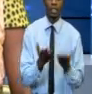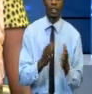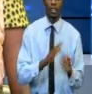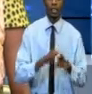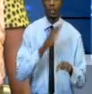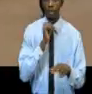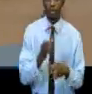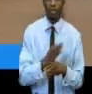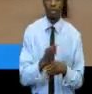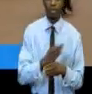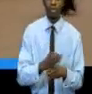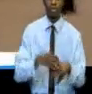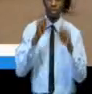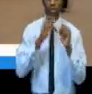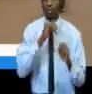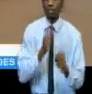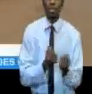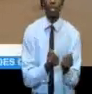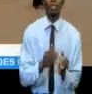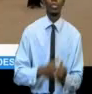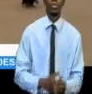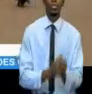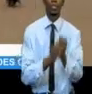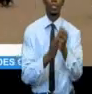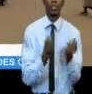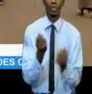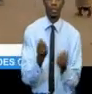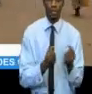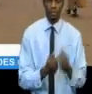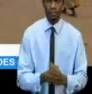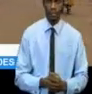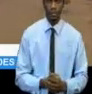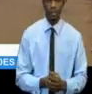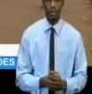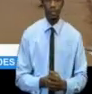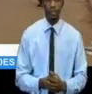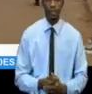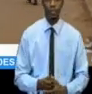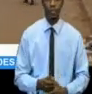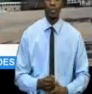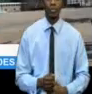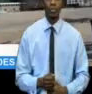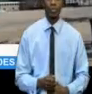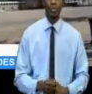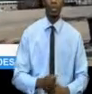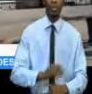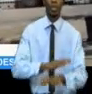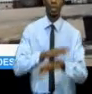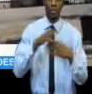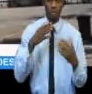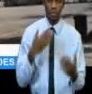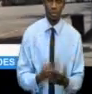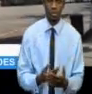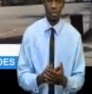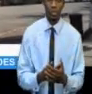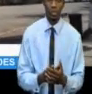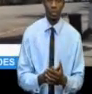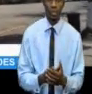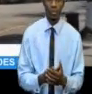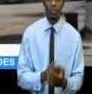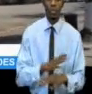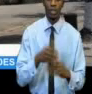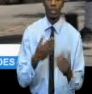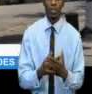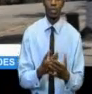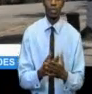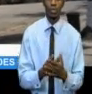Malimbangwesh. Tous les conducteurs de véhicules automobiles de la ville de Lubumbashi doivent aller désormais au lycée Twendele pour